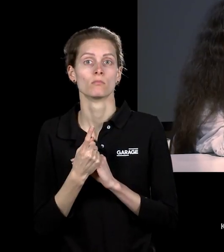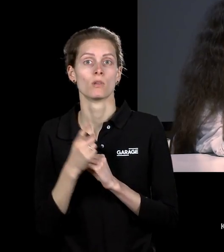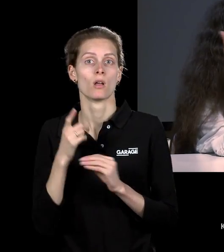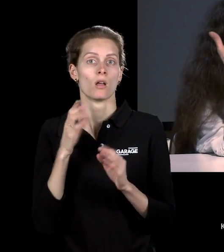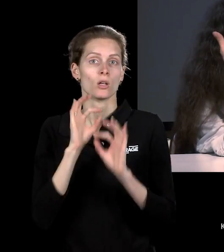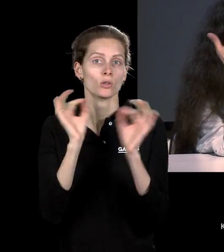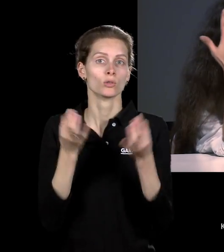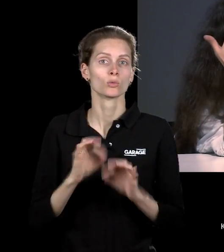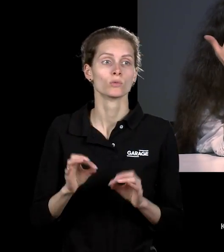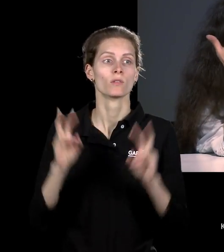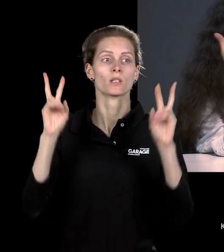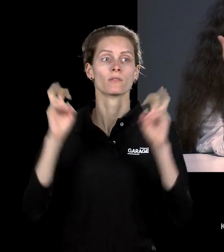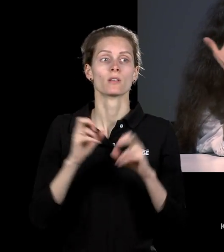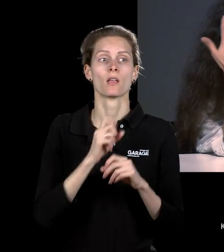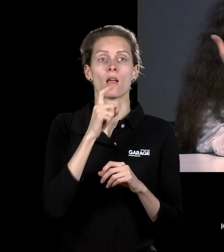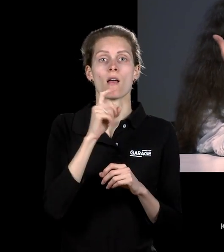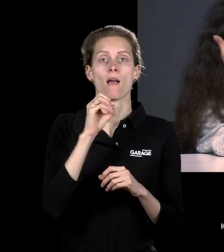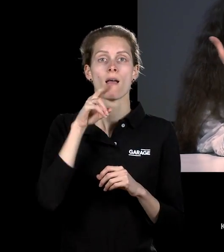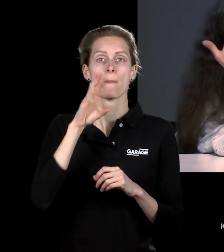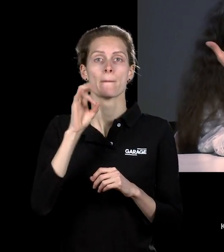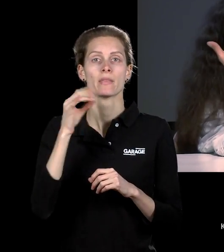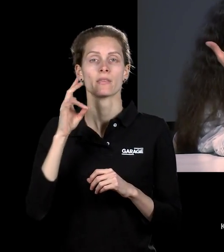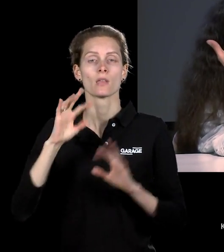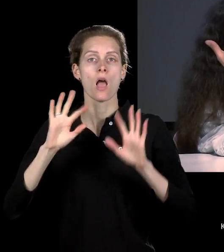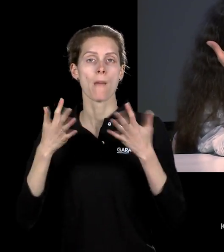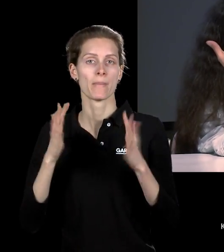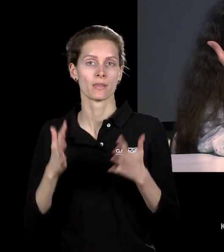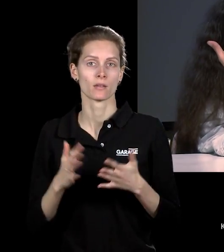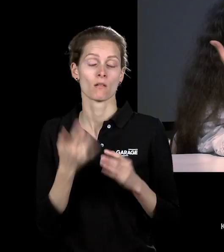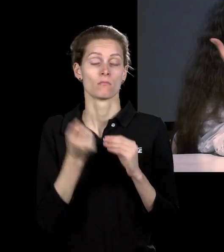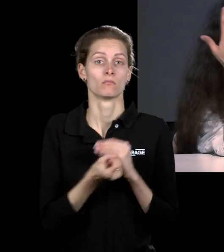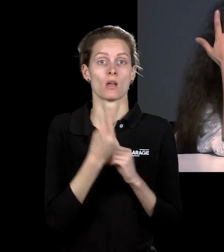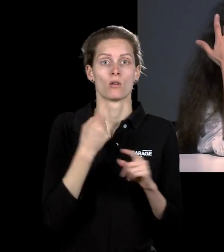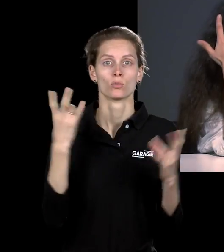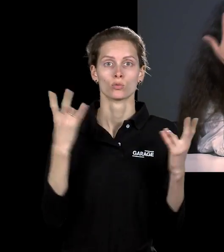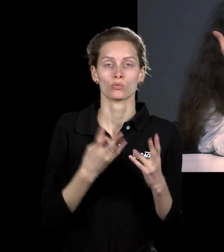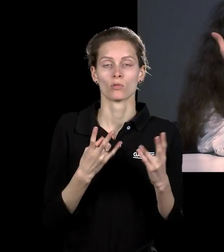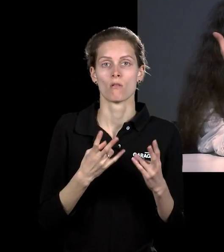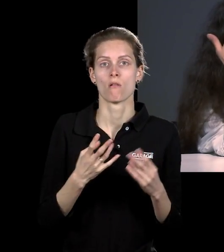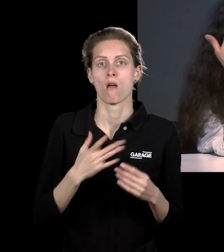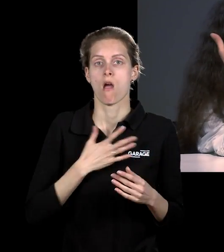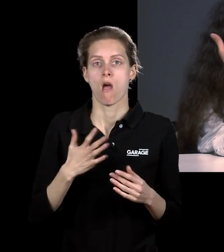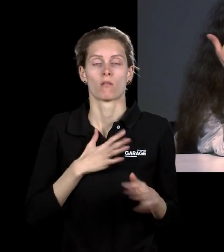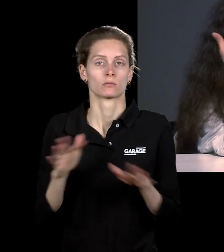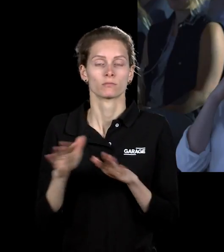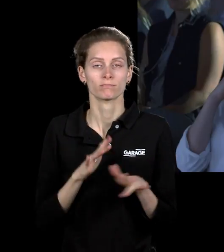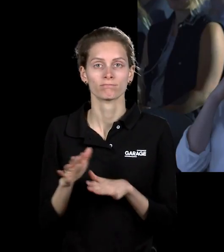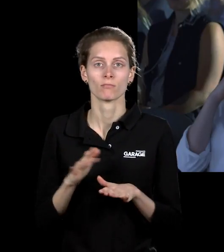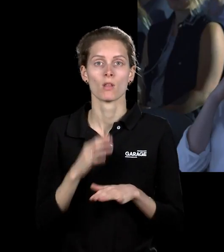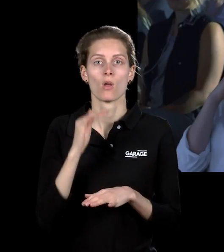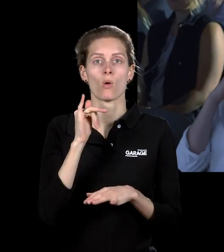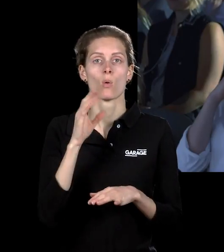Поэтому возникают его первые работы, которые предполагают действия, которые предполагают интерактивность. А Уолтер де Марио участвовал во